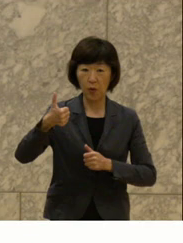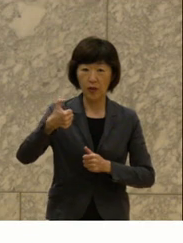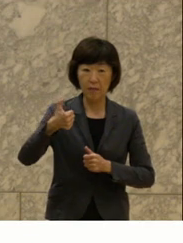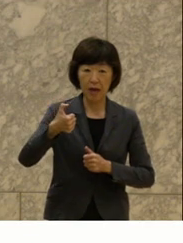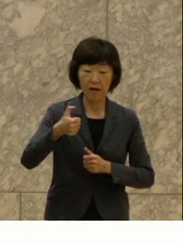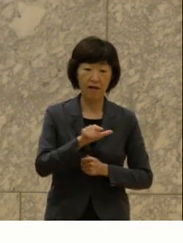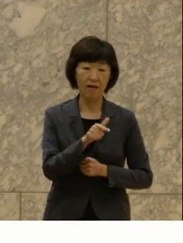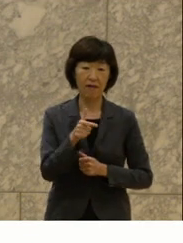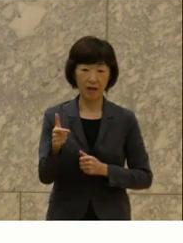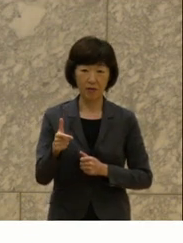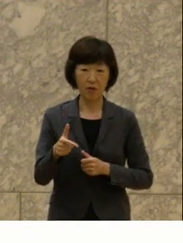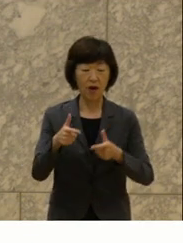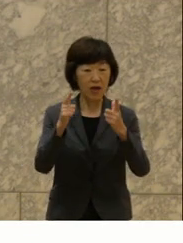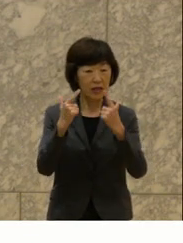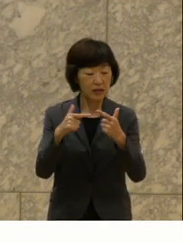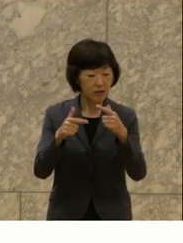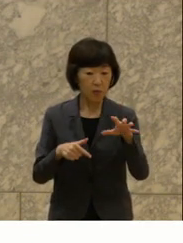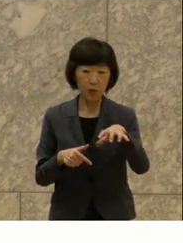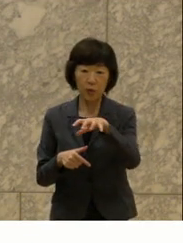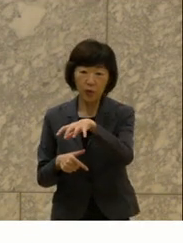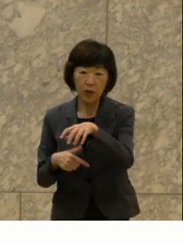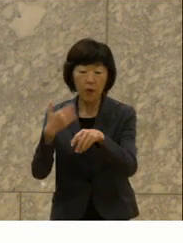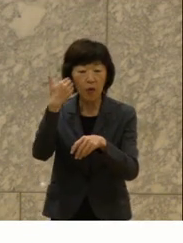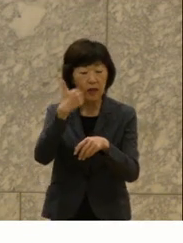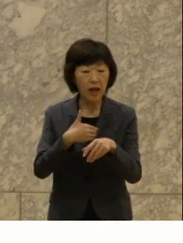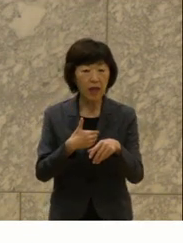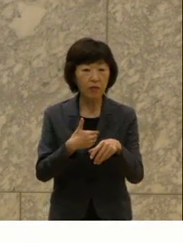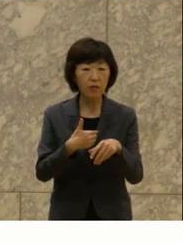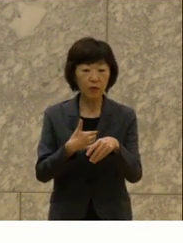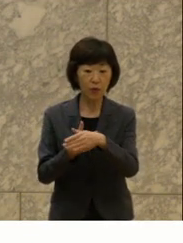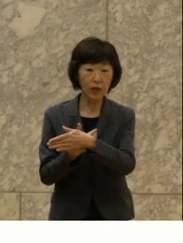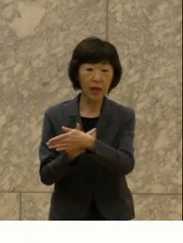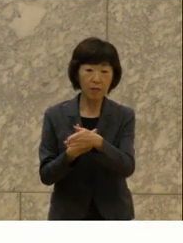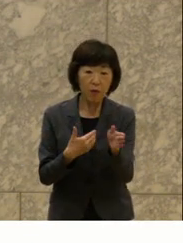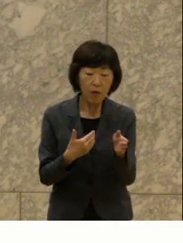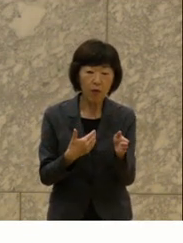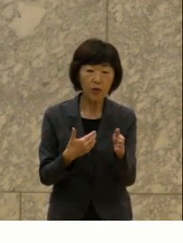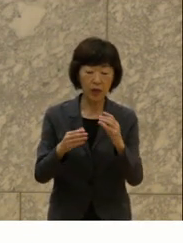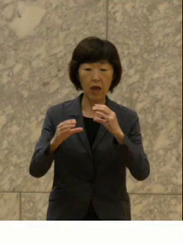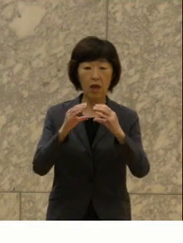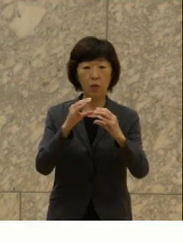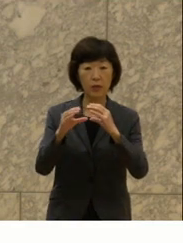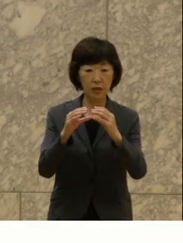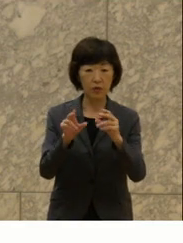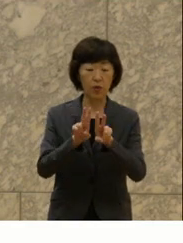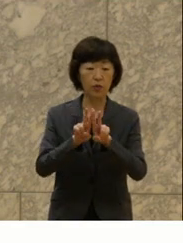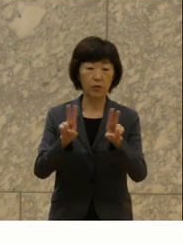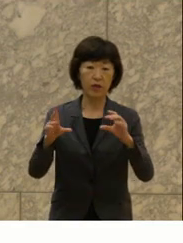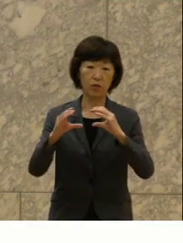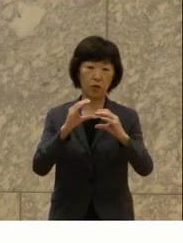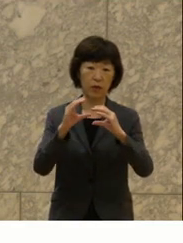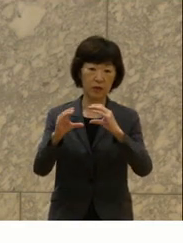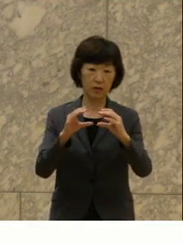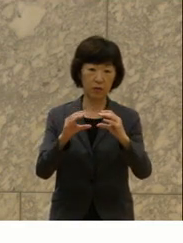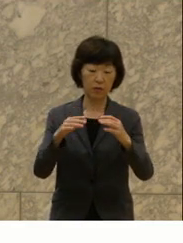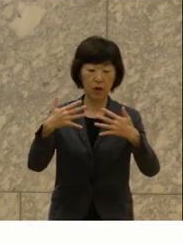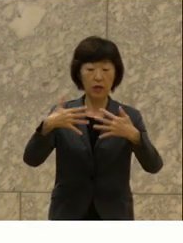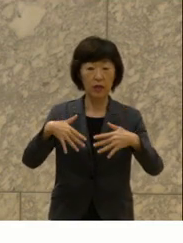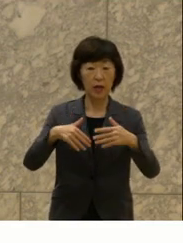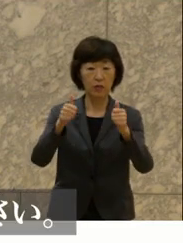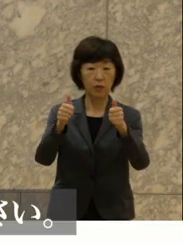ほかいつでもどこでも誰とでもコミュニケーションを実現するユニバーサルコミュニケーションの機器を展示しており